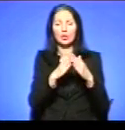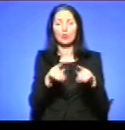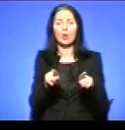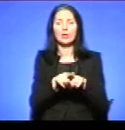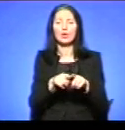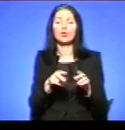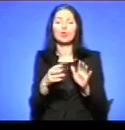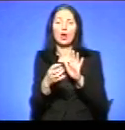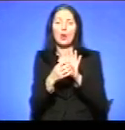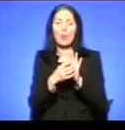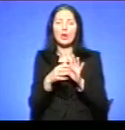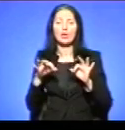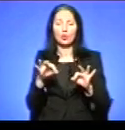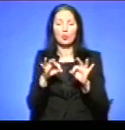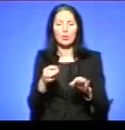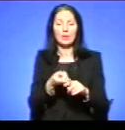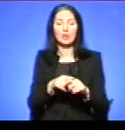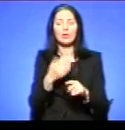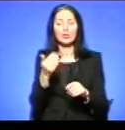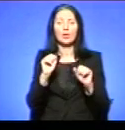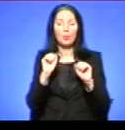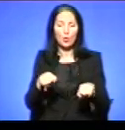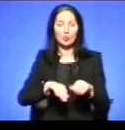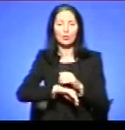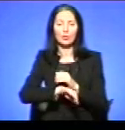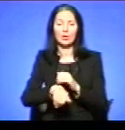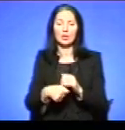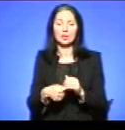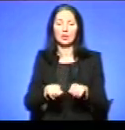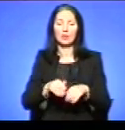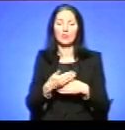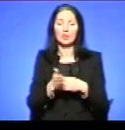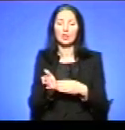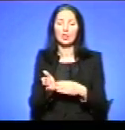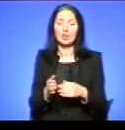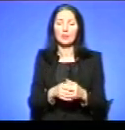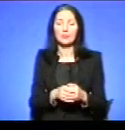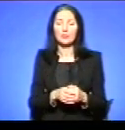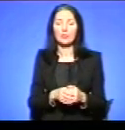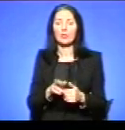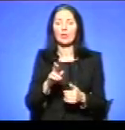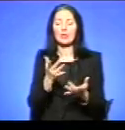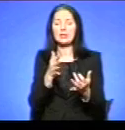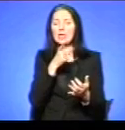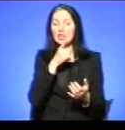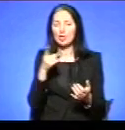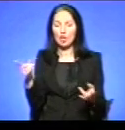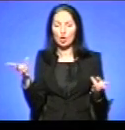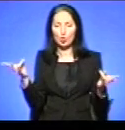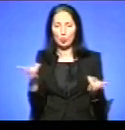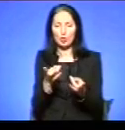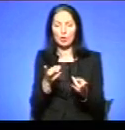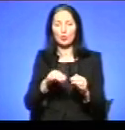вони, так називаємо, зможуть викрасти. От в середньому скільки часу потрібно зловмиснику,